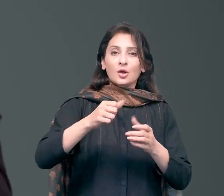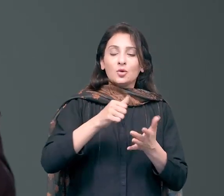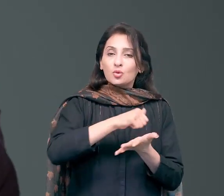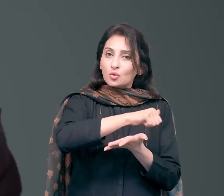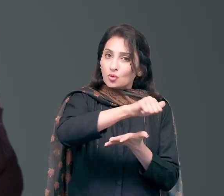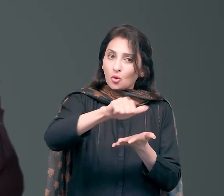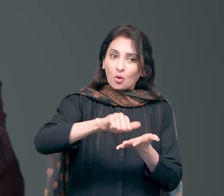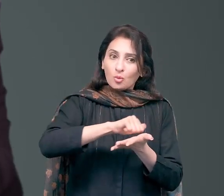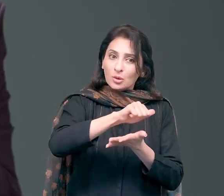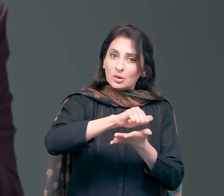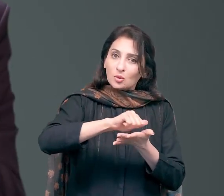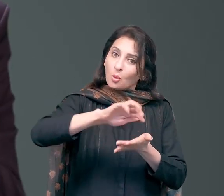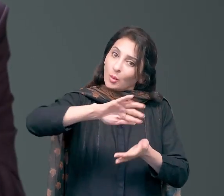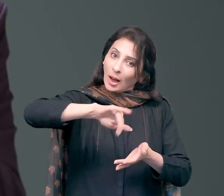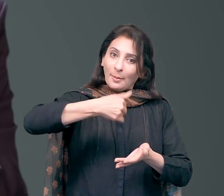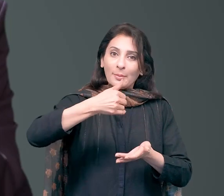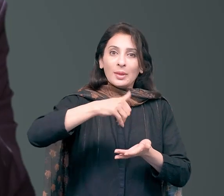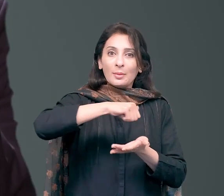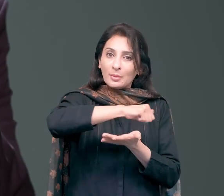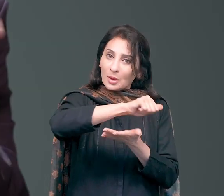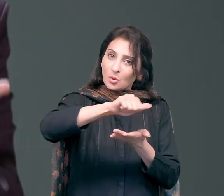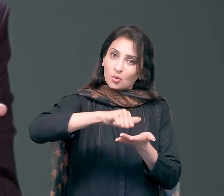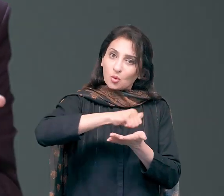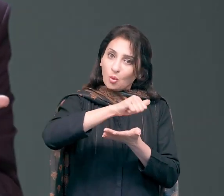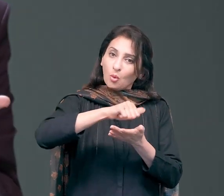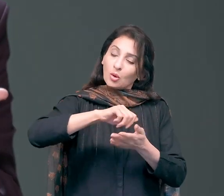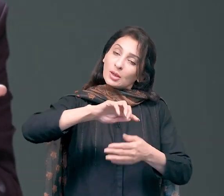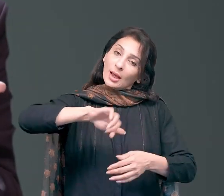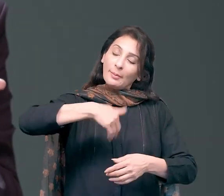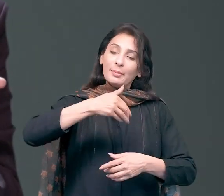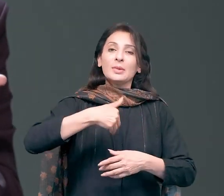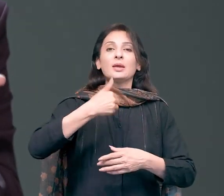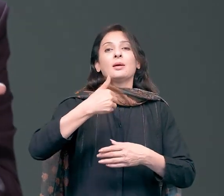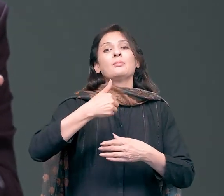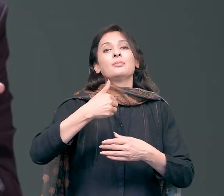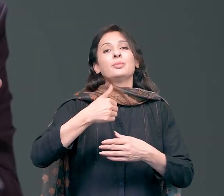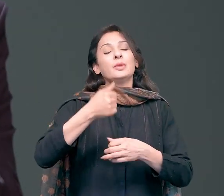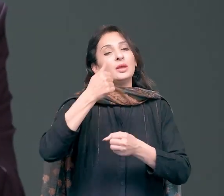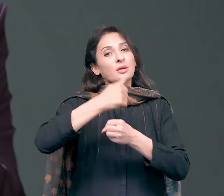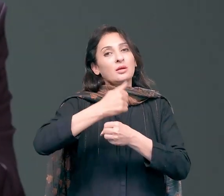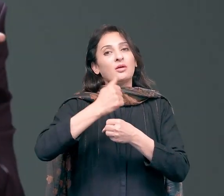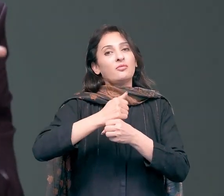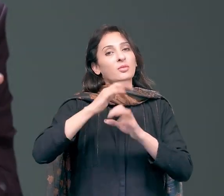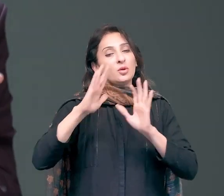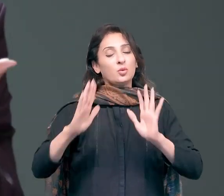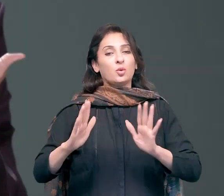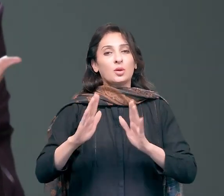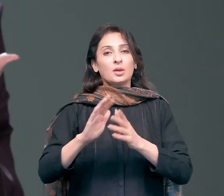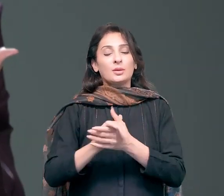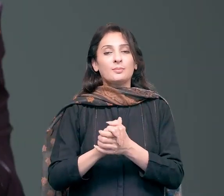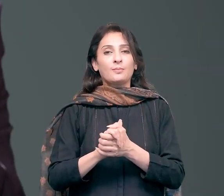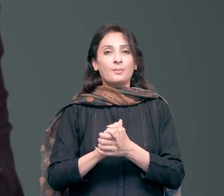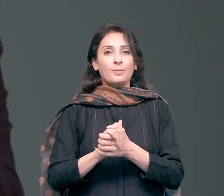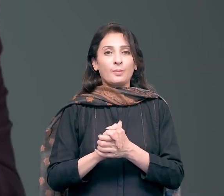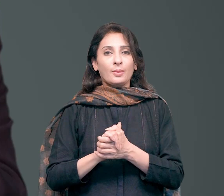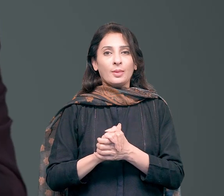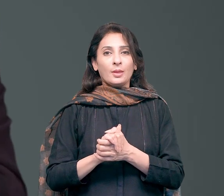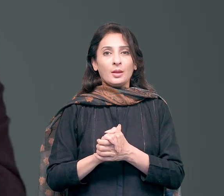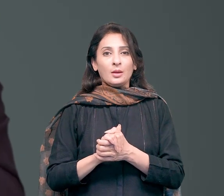وہ زیادہ فلرش کرے گی۔ اس کا جو ریفلیکشن ہے وہ نظر آتی 1937